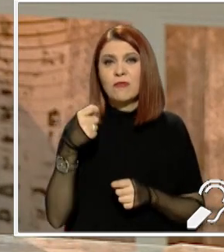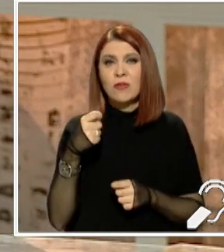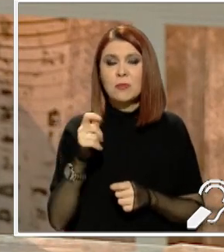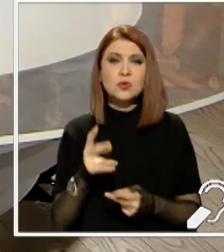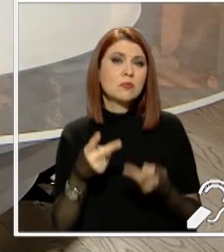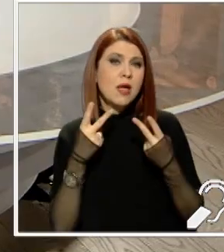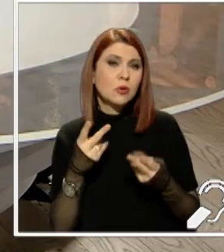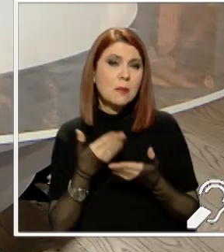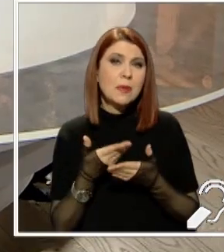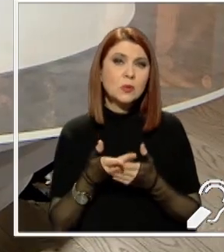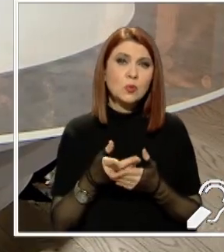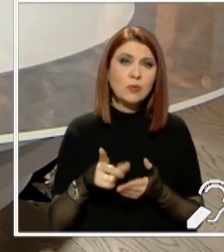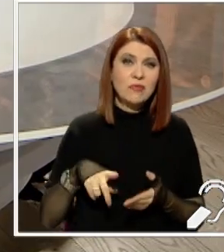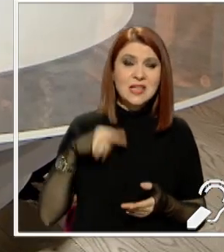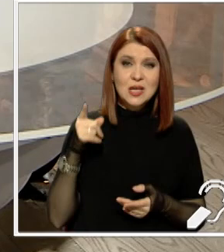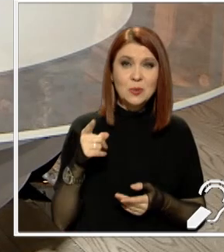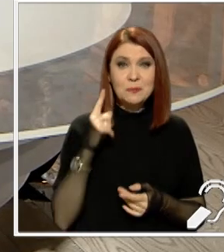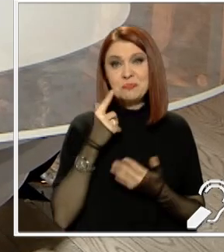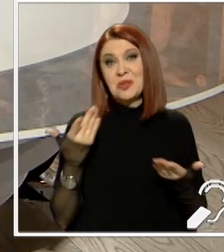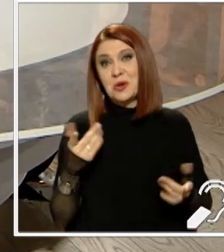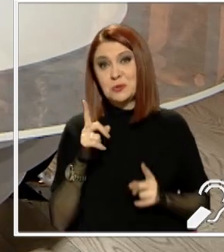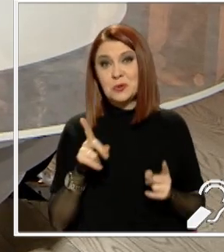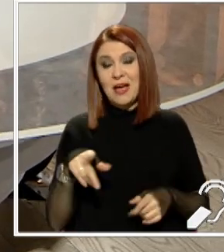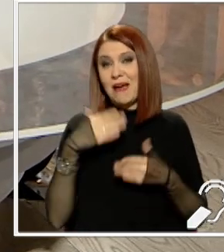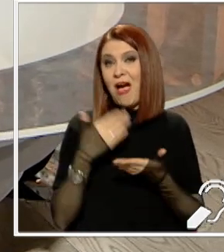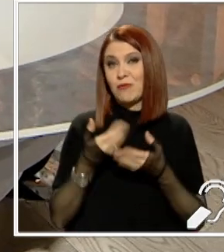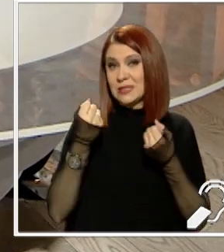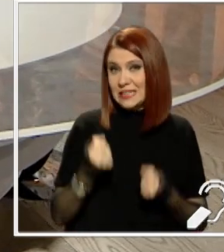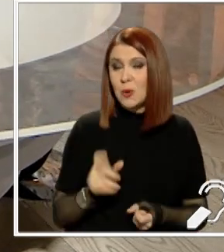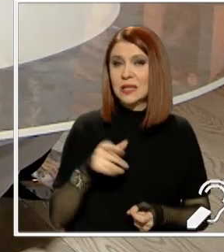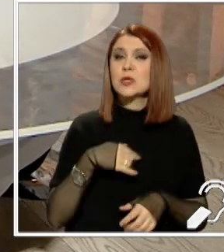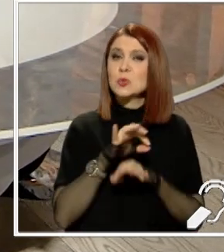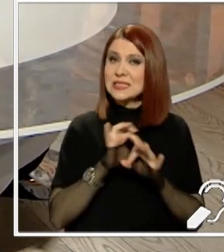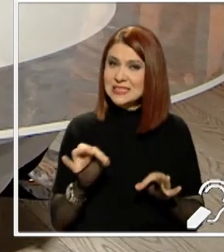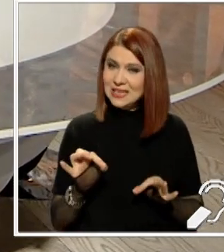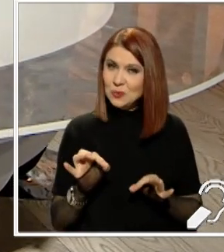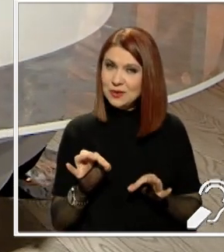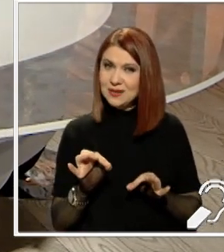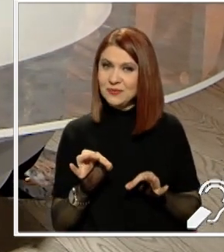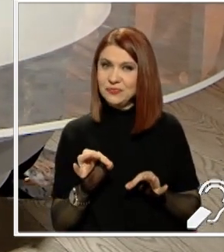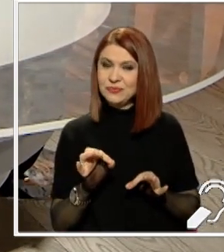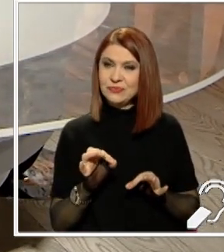mai reprezentative pentru cariera dumnealui? Nu știu dacă i-a fost greu, dar sunt convinsă că